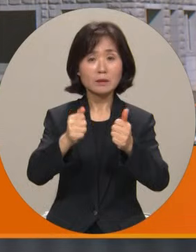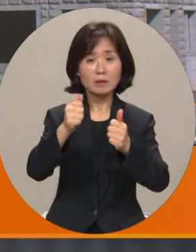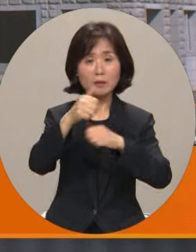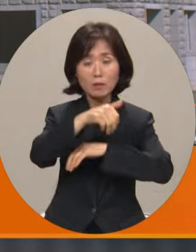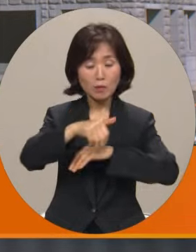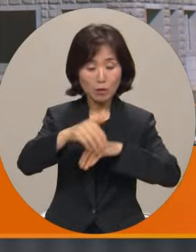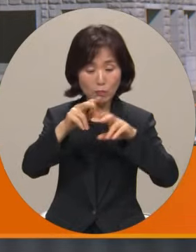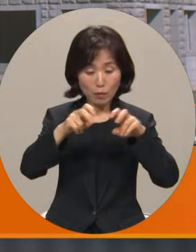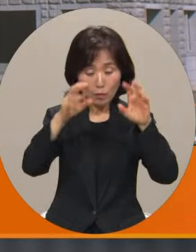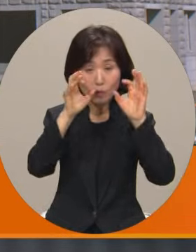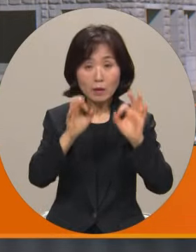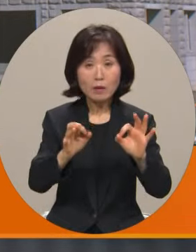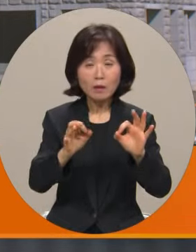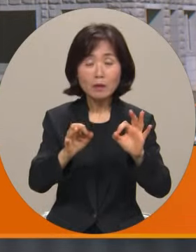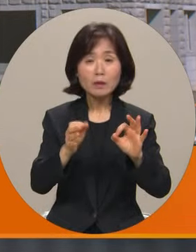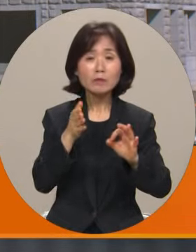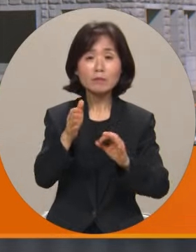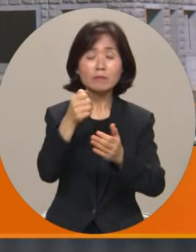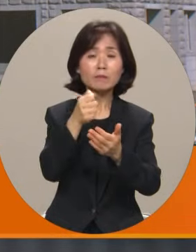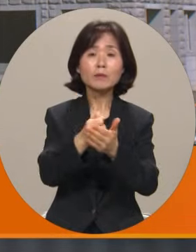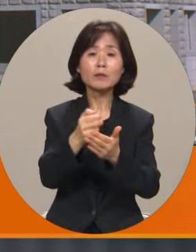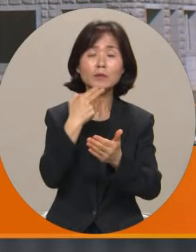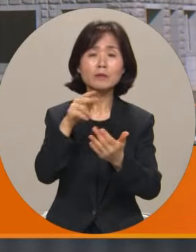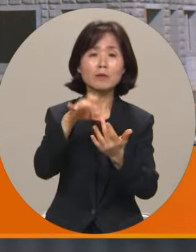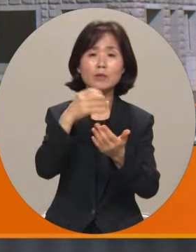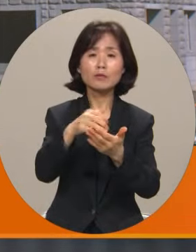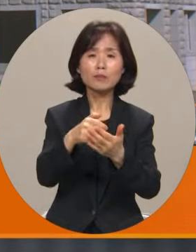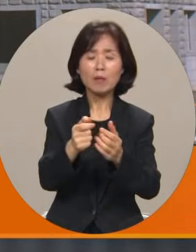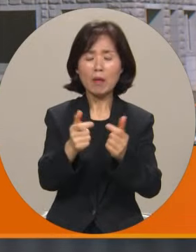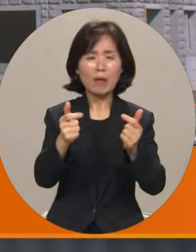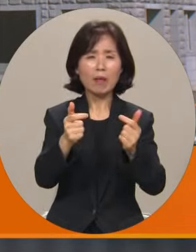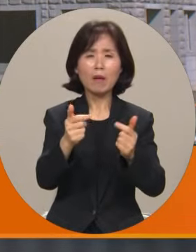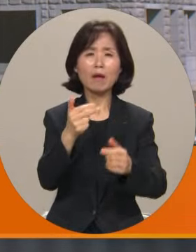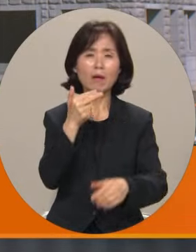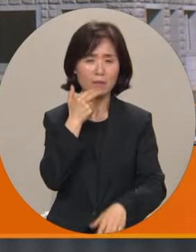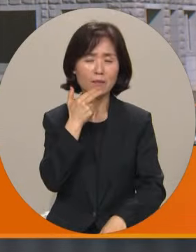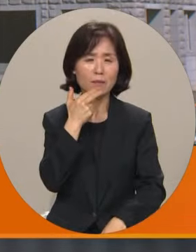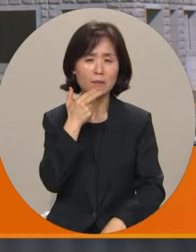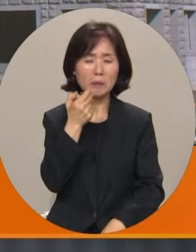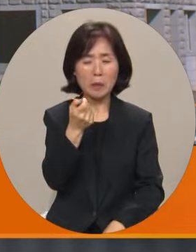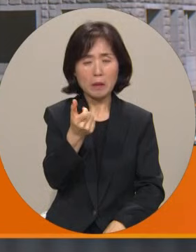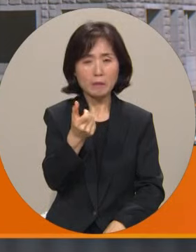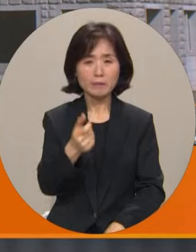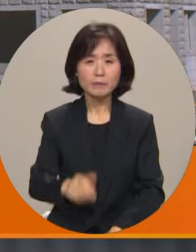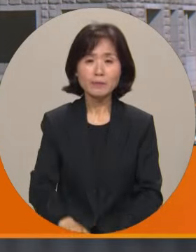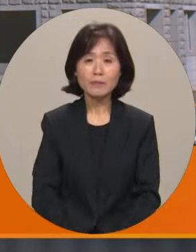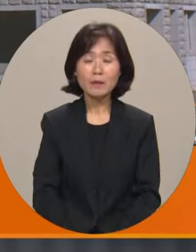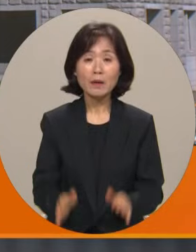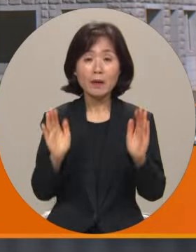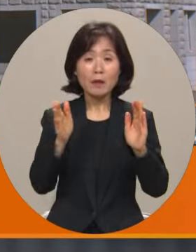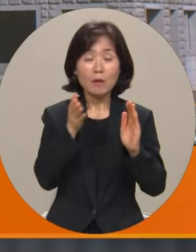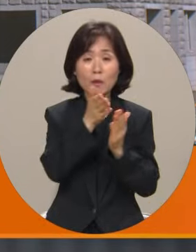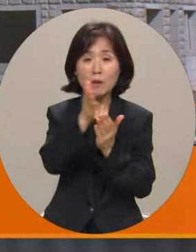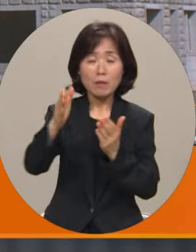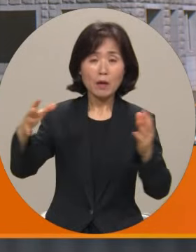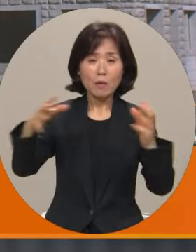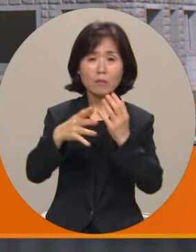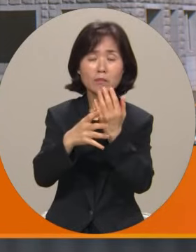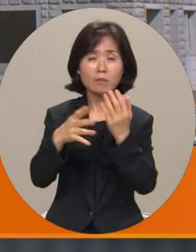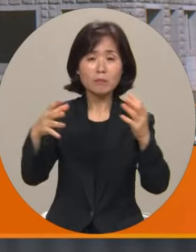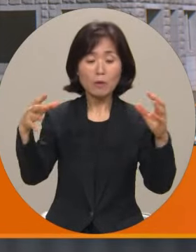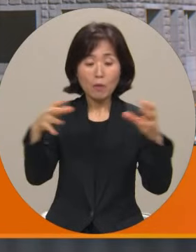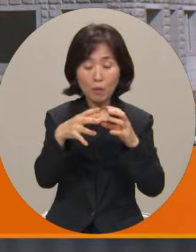결과 무전공 선발 비율이 거의 늘지 않은 것으로 나타났습니다 학과 통폐합에 따른 학내